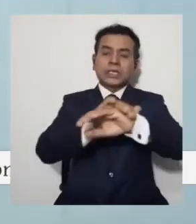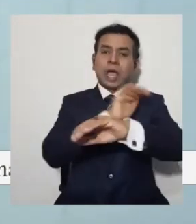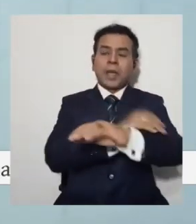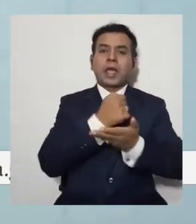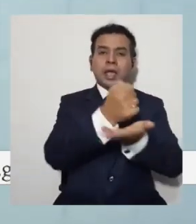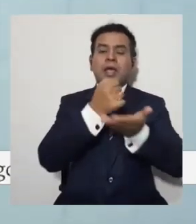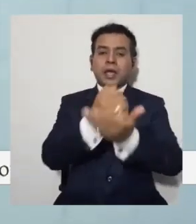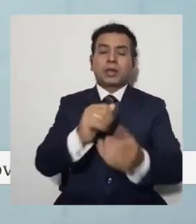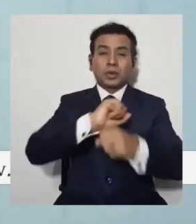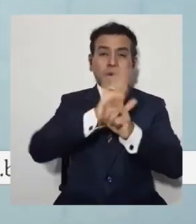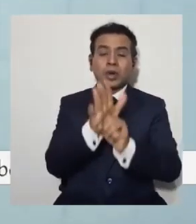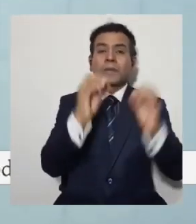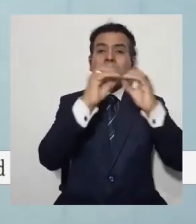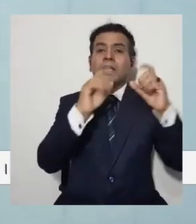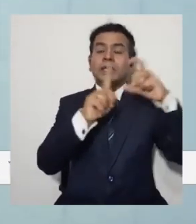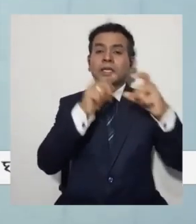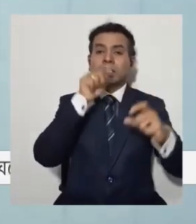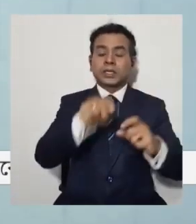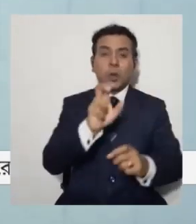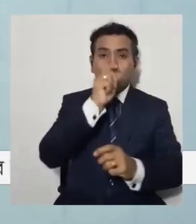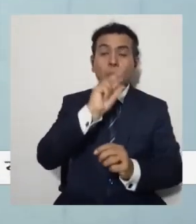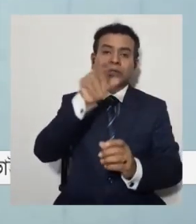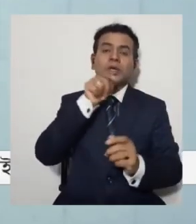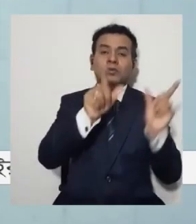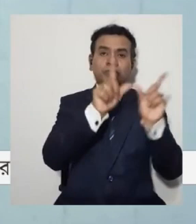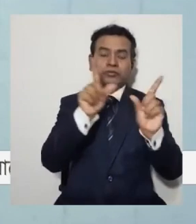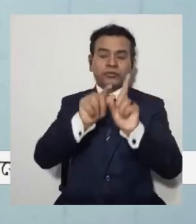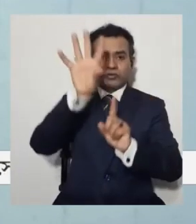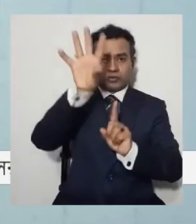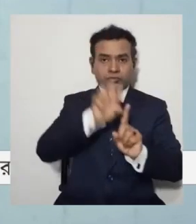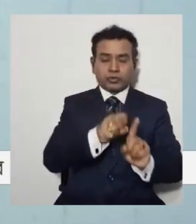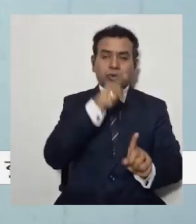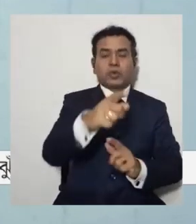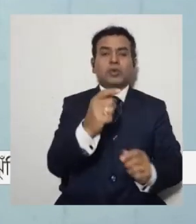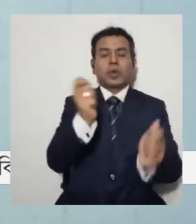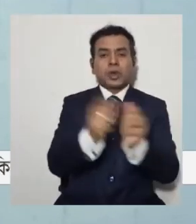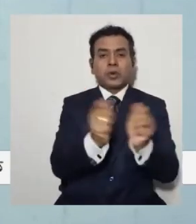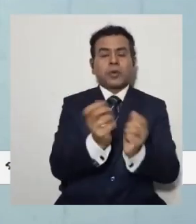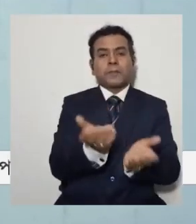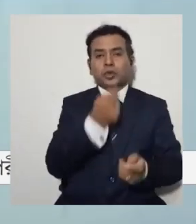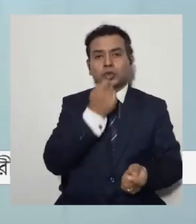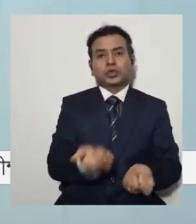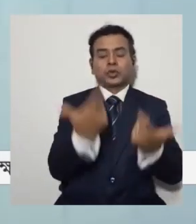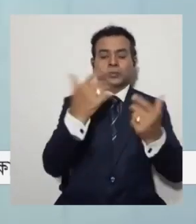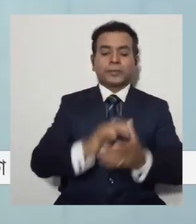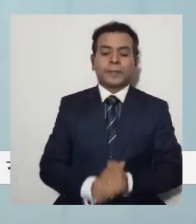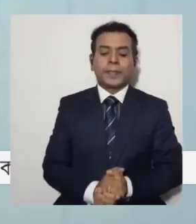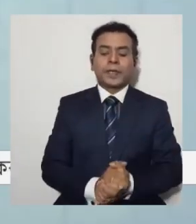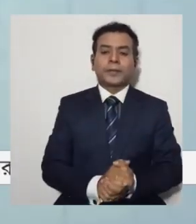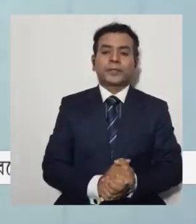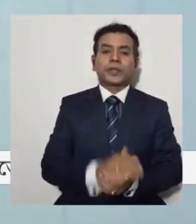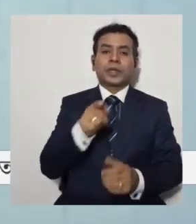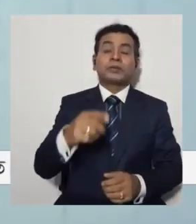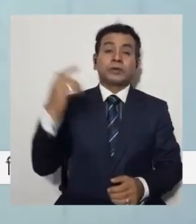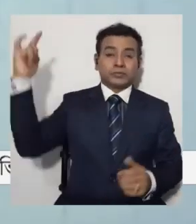যেটাও অধিদপ্তরের ওয়েবসাইট থেকে ডাউনলোড করা যায়। স্ক্রিনিং কার্যক্রম অব্যাহত রয়েছে এবং গত 24 ঘন্টায়